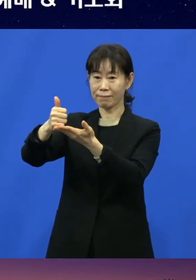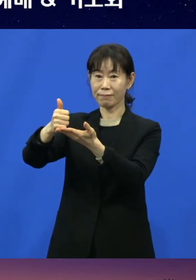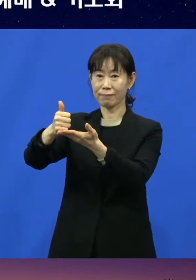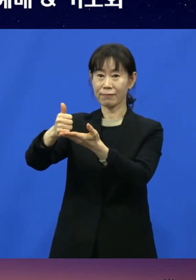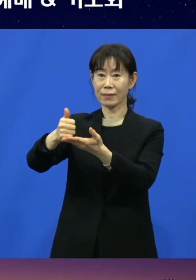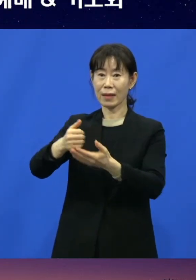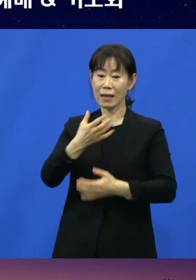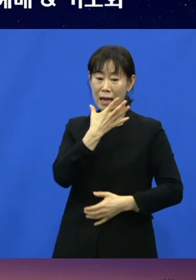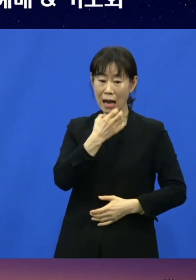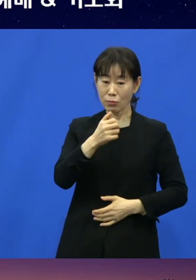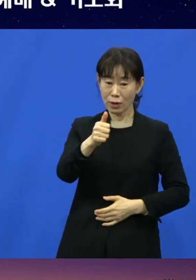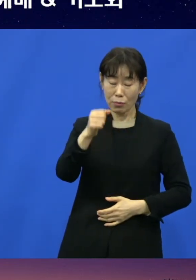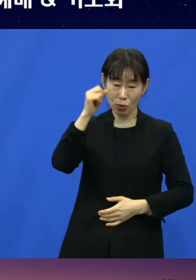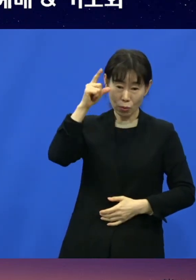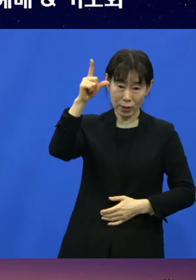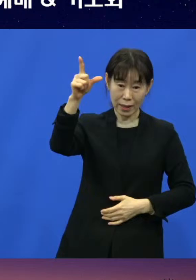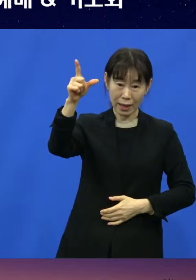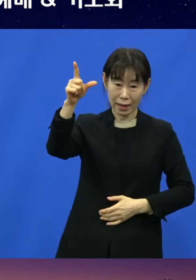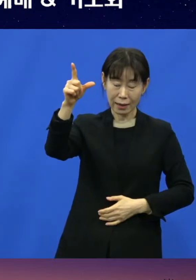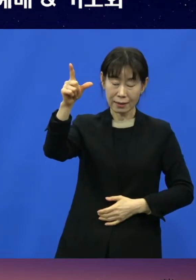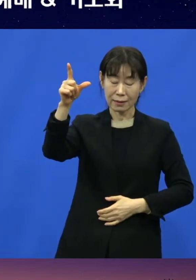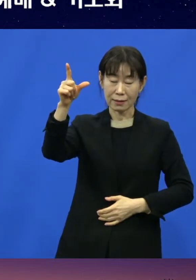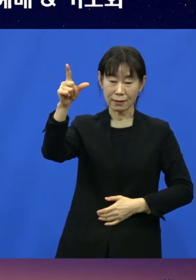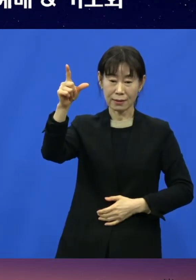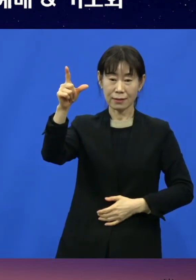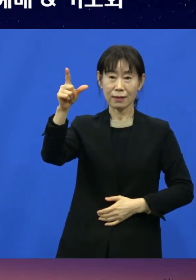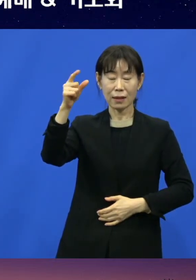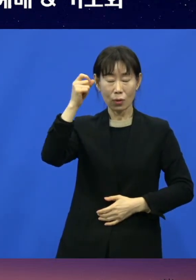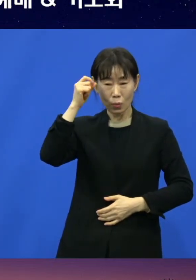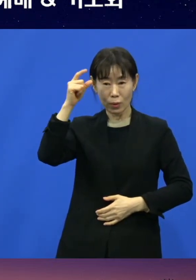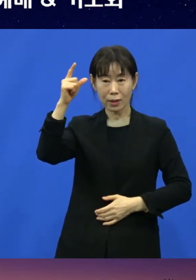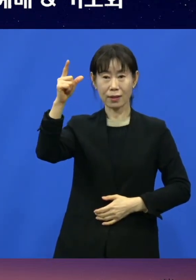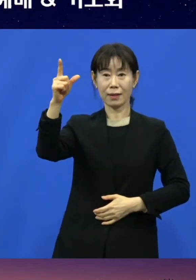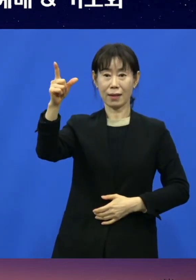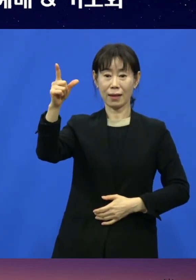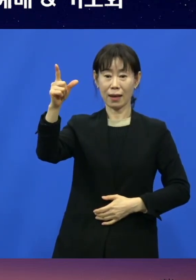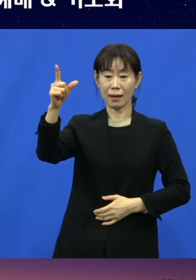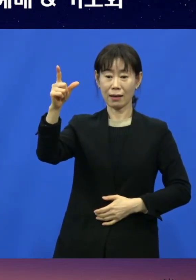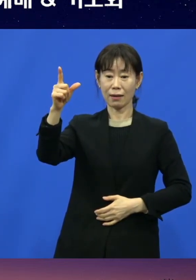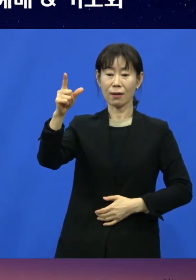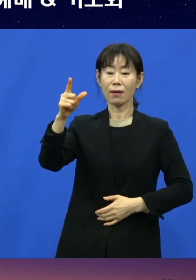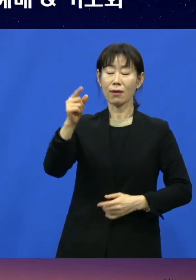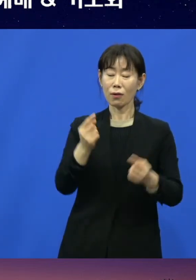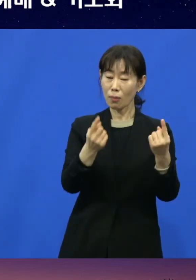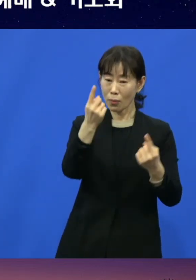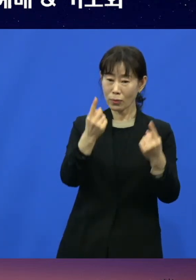대단한 것이 아니고 아브라함이 발견한 하나님이 대단한 분이십니다.